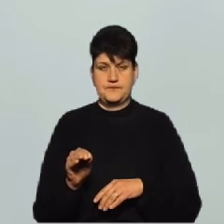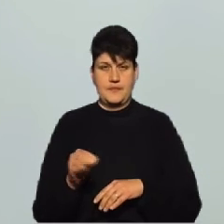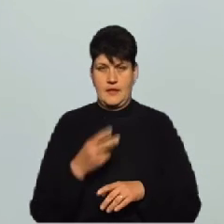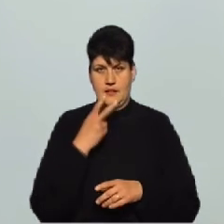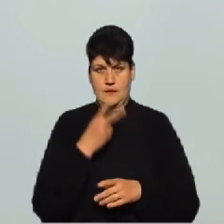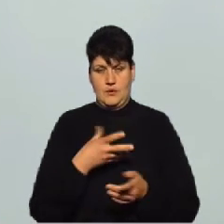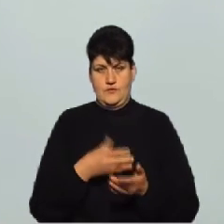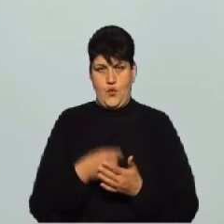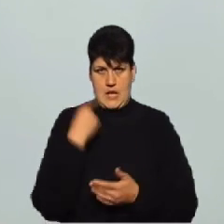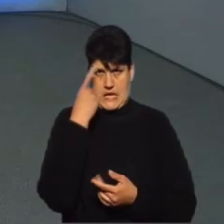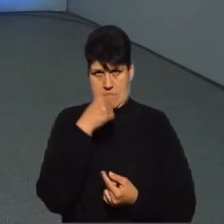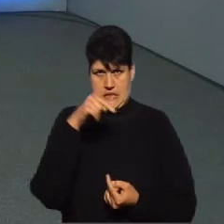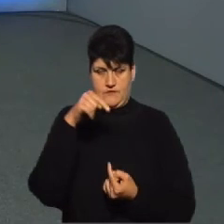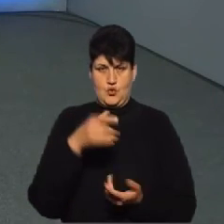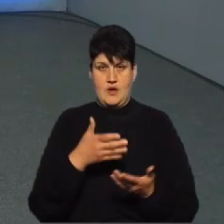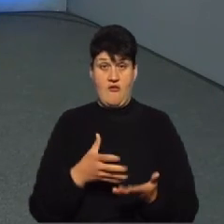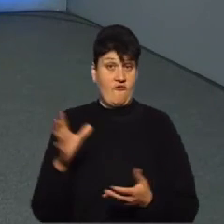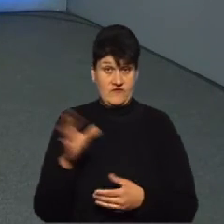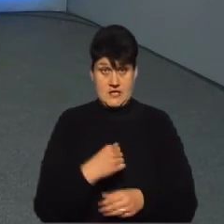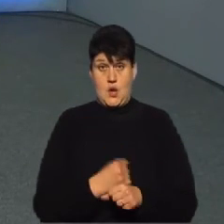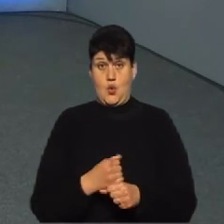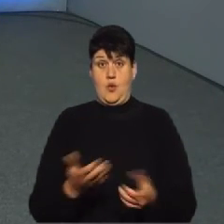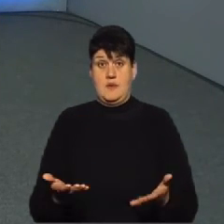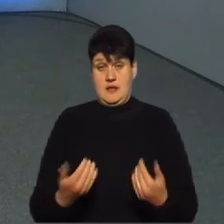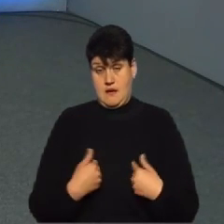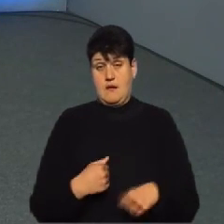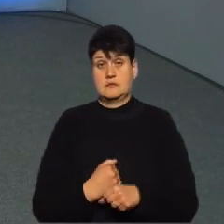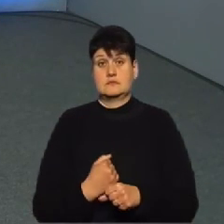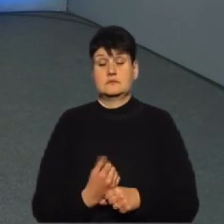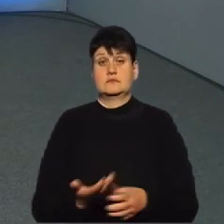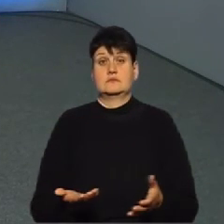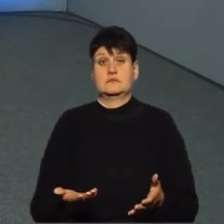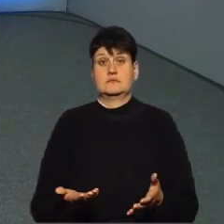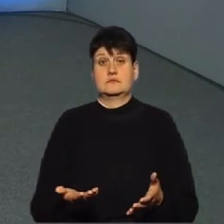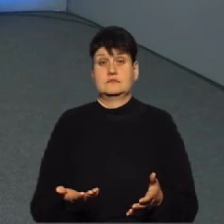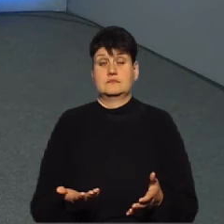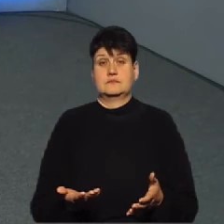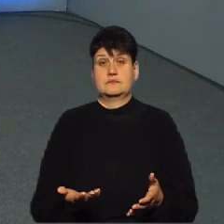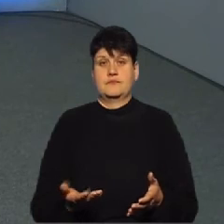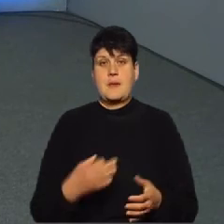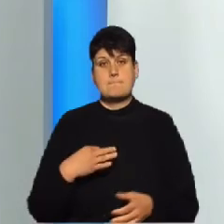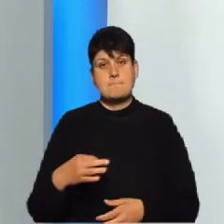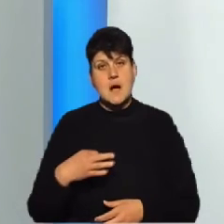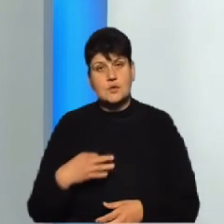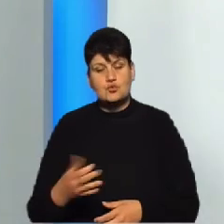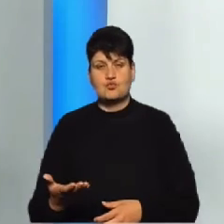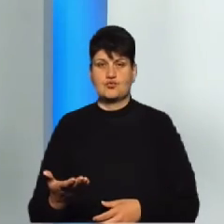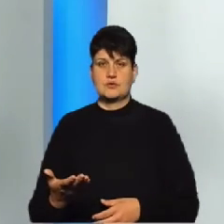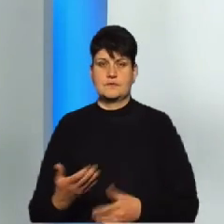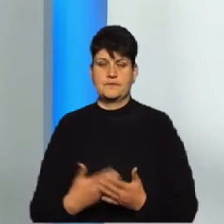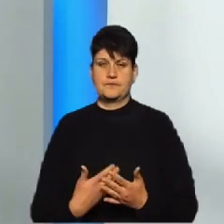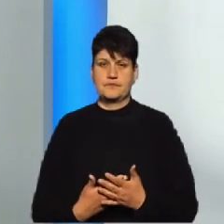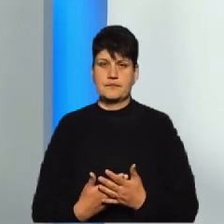Всі так роблять. От я, я це роблю. Байдужість, а також толерантність